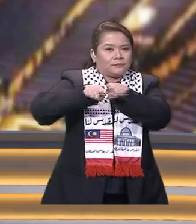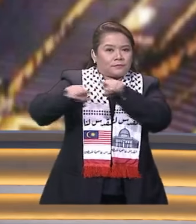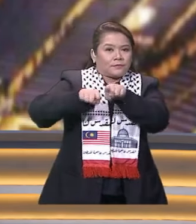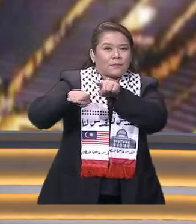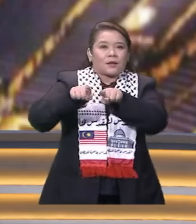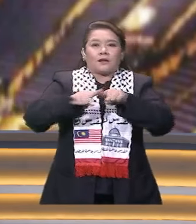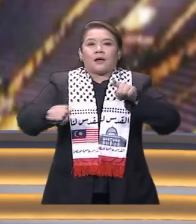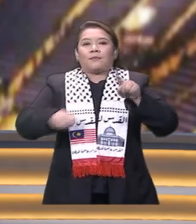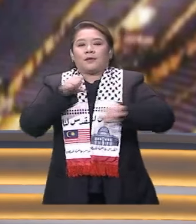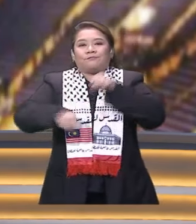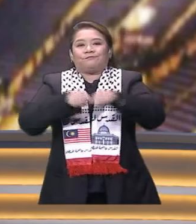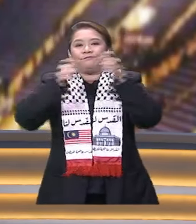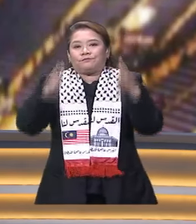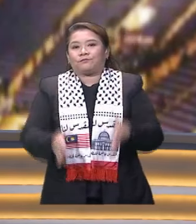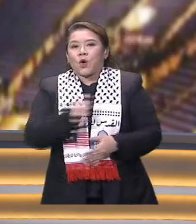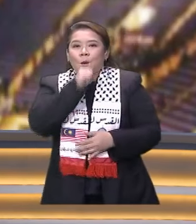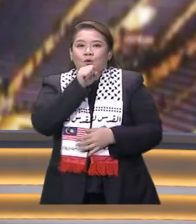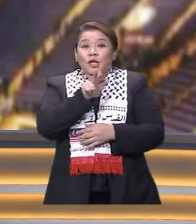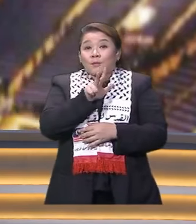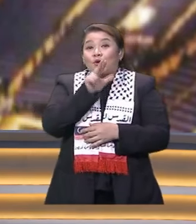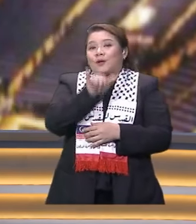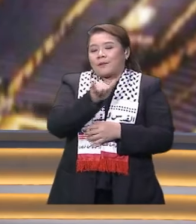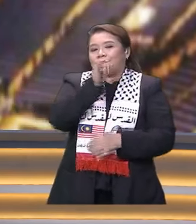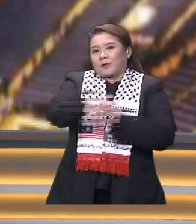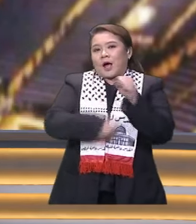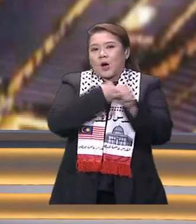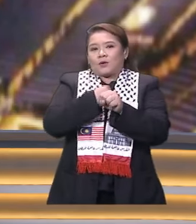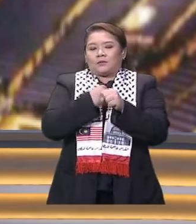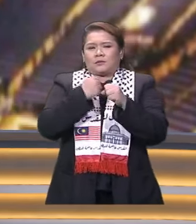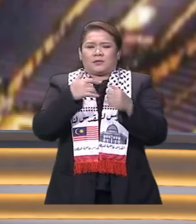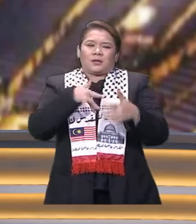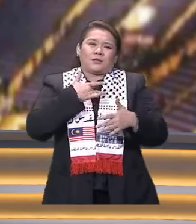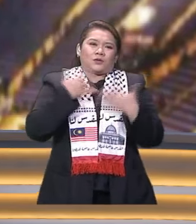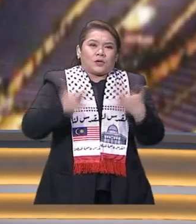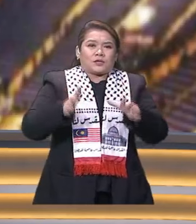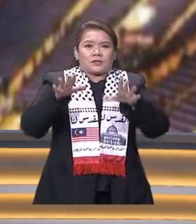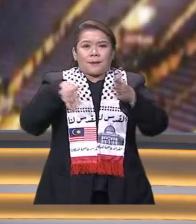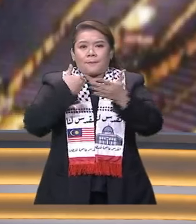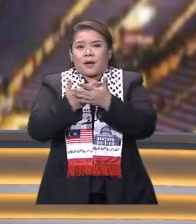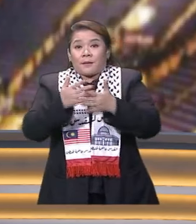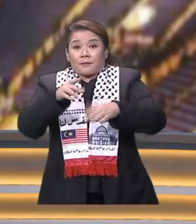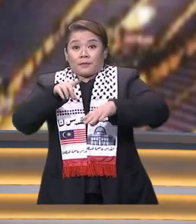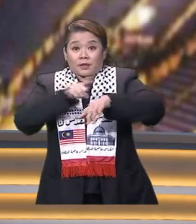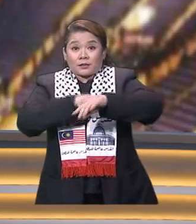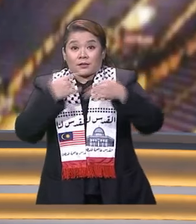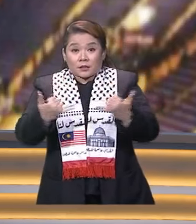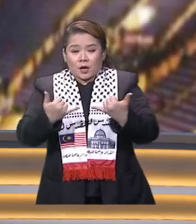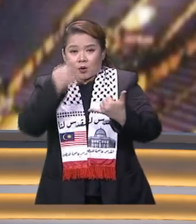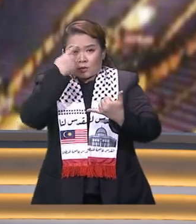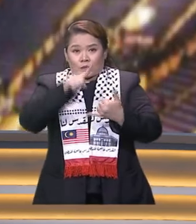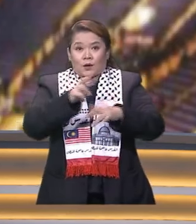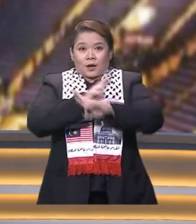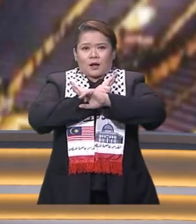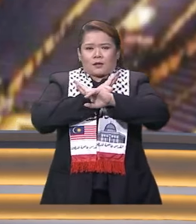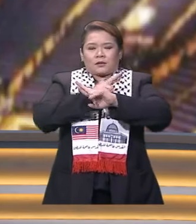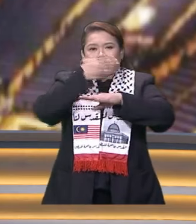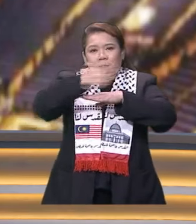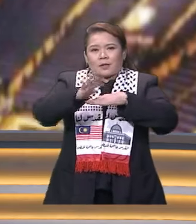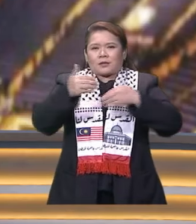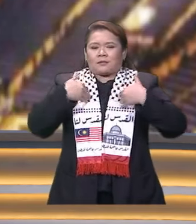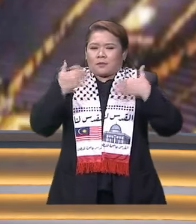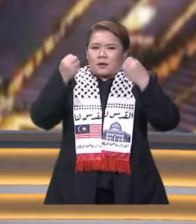pelumba berusia 36 tahun itu merasakan telah tiba masa untuk berehat selepas menghadapi tekanan dan cabaran dalam sukan